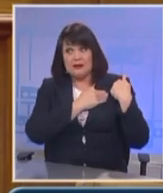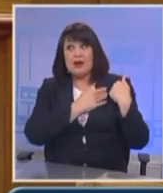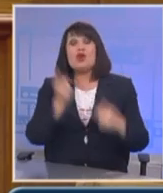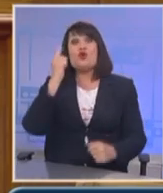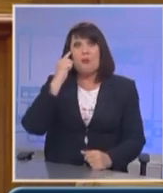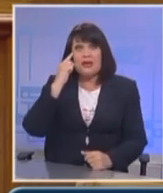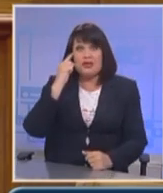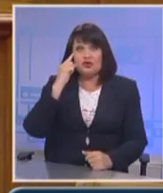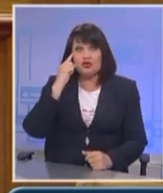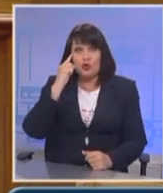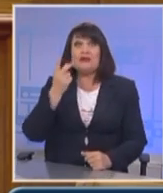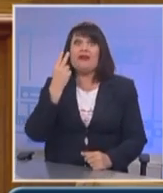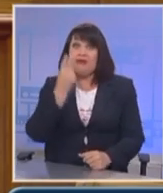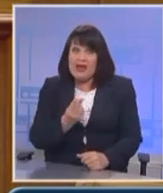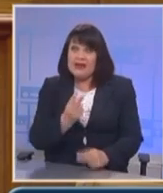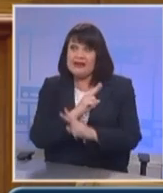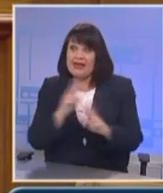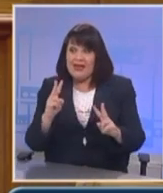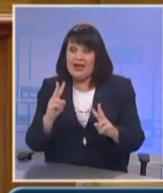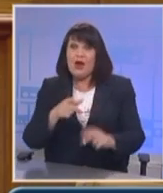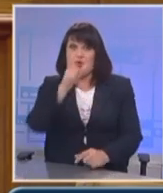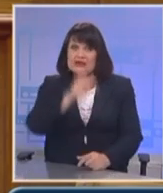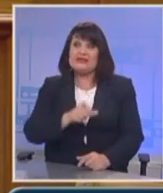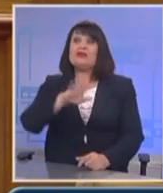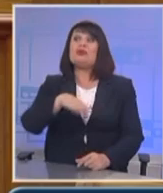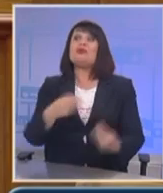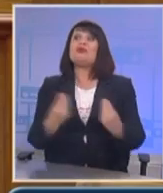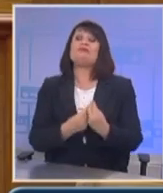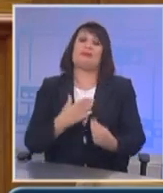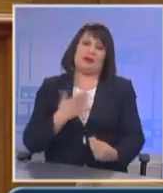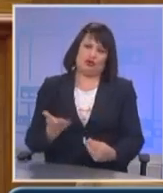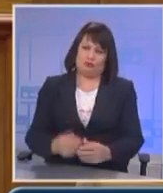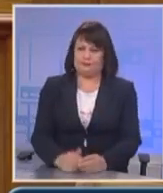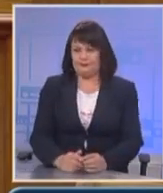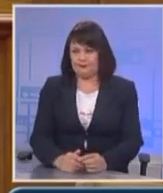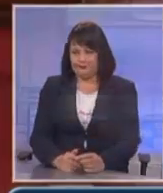νομίζω ότι πλέον είναι φανερό ότι είστε κατώτεροι των περιστάσεων. Σας ευχαριστώ.